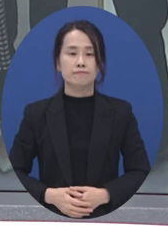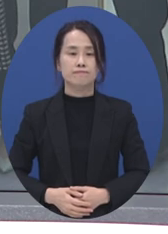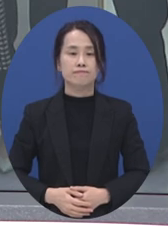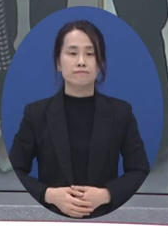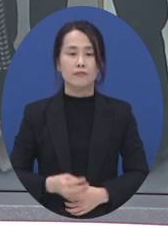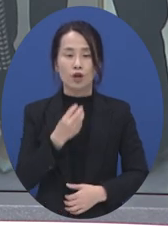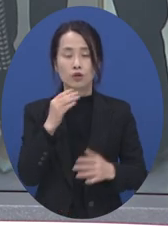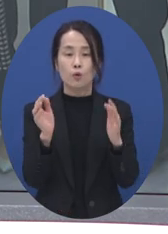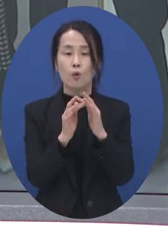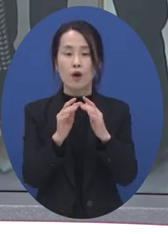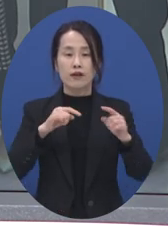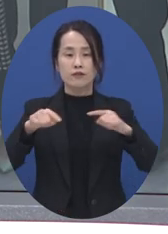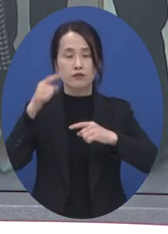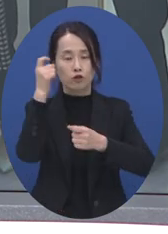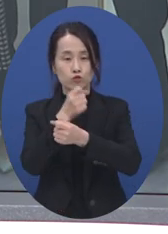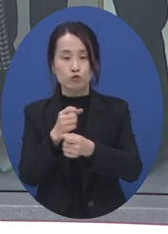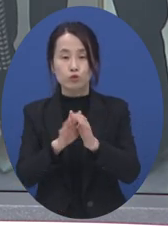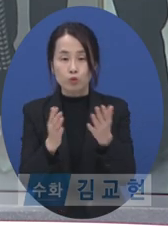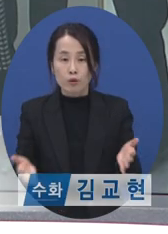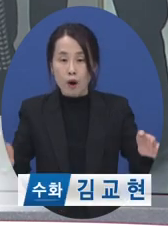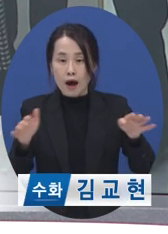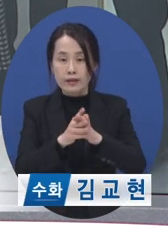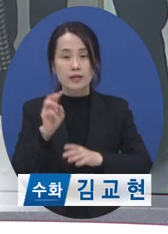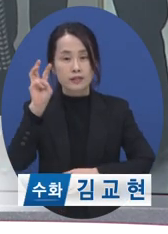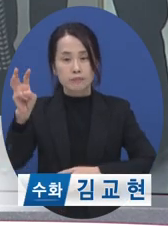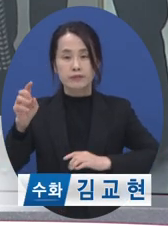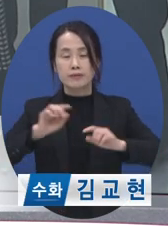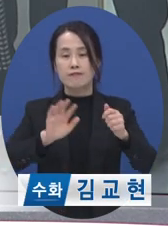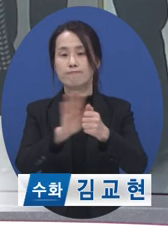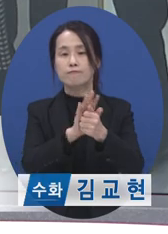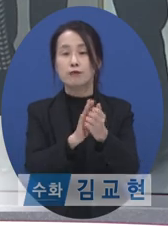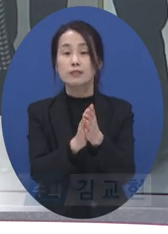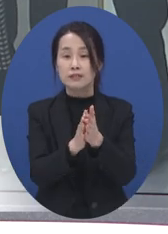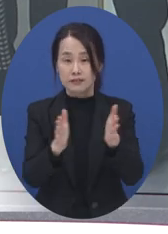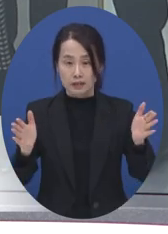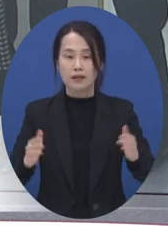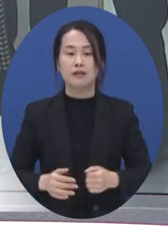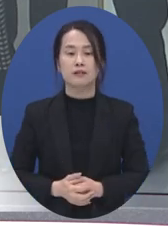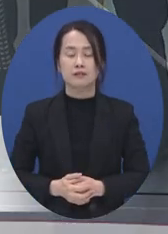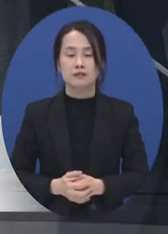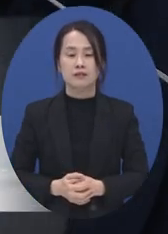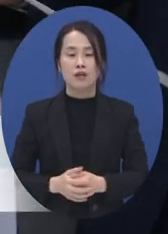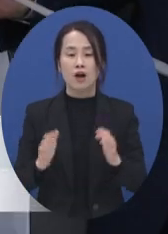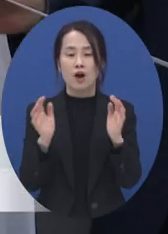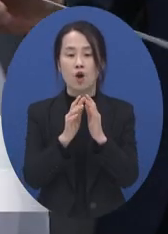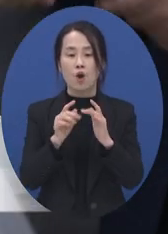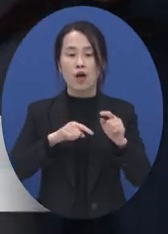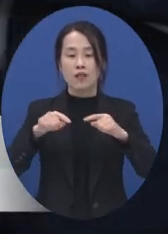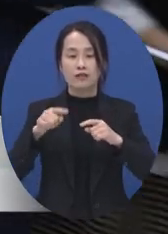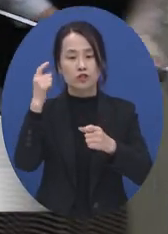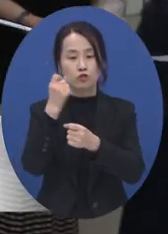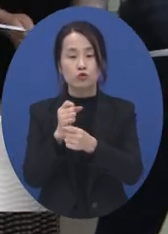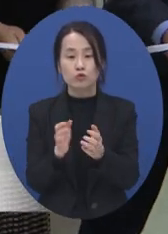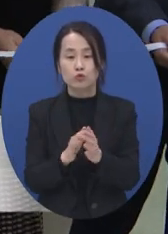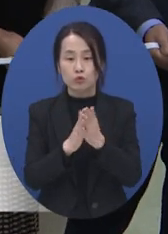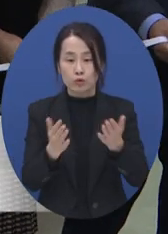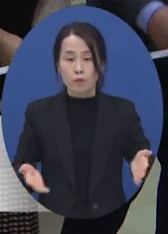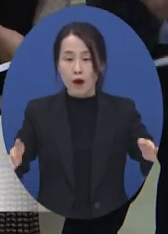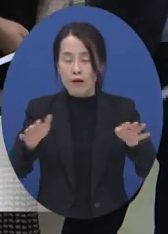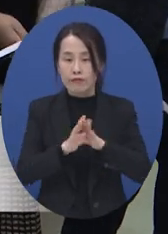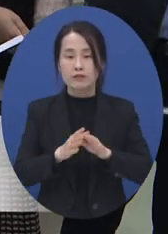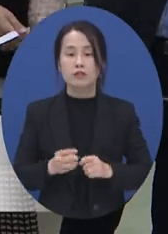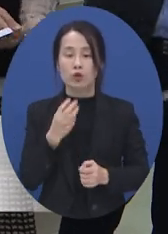경기도 온라인 정책 연구 도서관이 30일 서비스를 시작했습니다 경기도 온라인 정책 영호 도서관은 경기도와